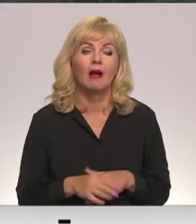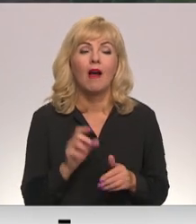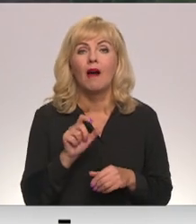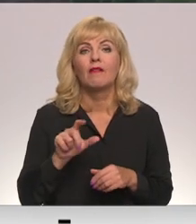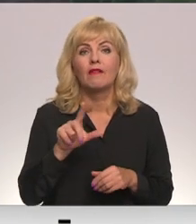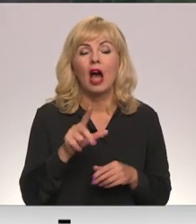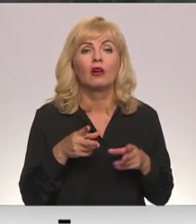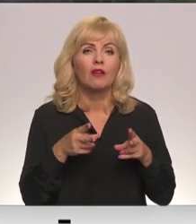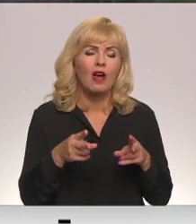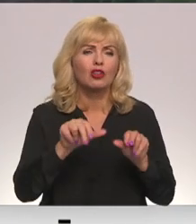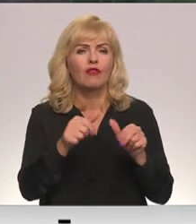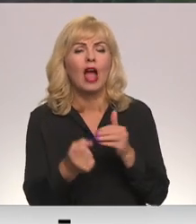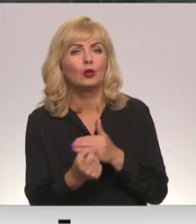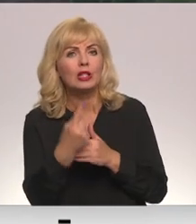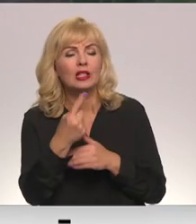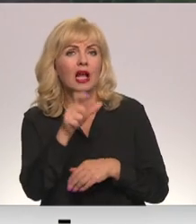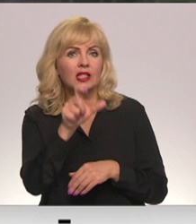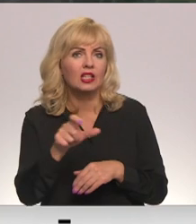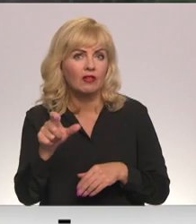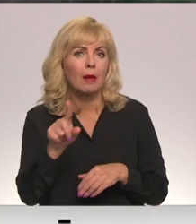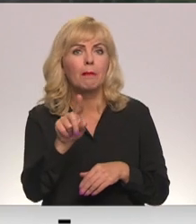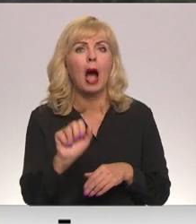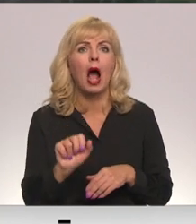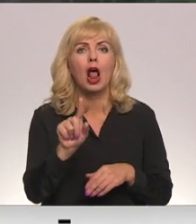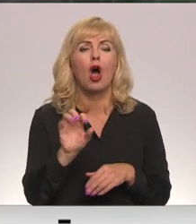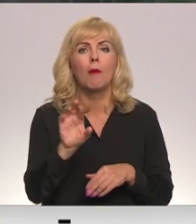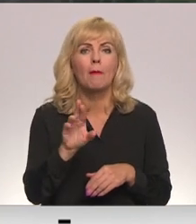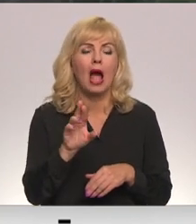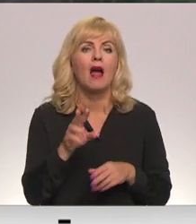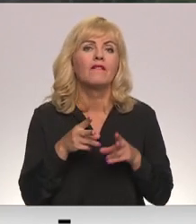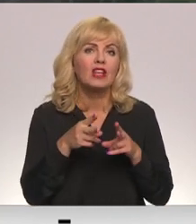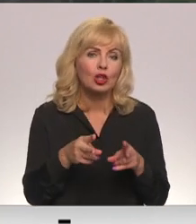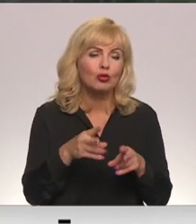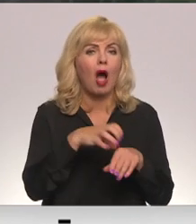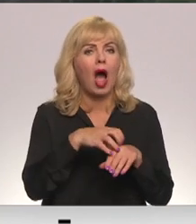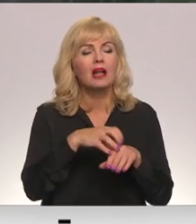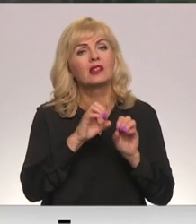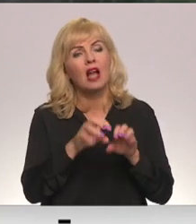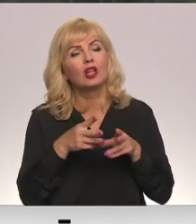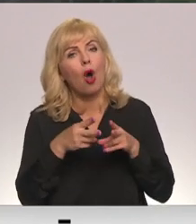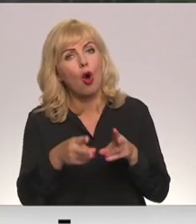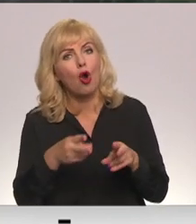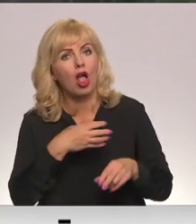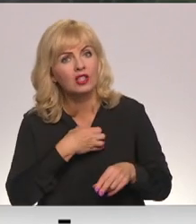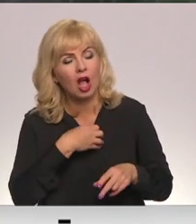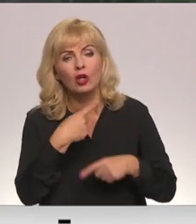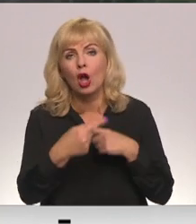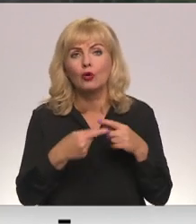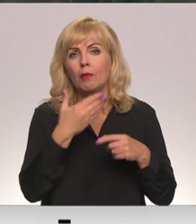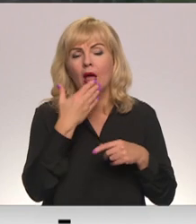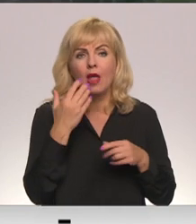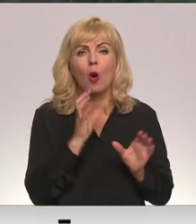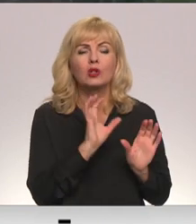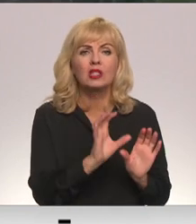Vairākus vēža veidus izraisa cilvēka papilomas vīrus. Ārsti stāsta, daudzām onkoloģiskajām saslimšanām joprojām nav